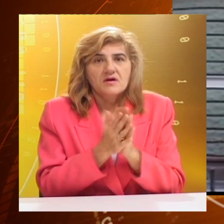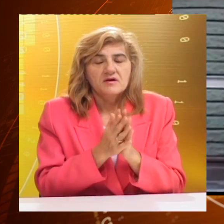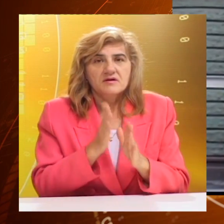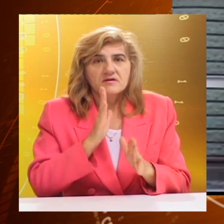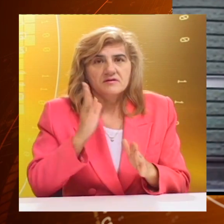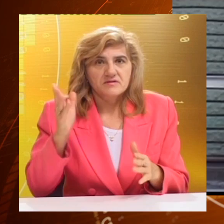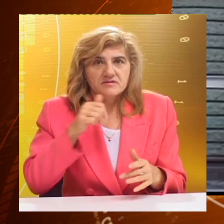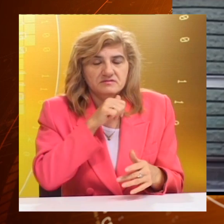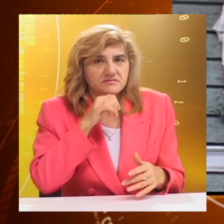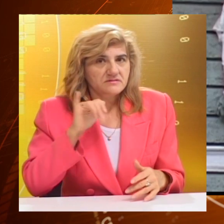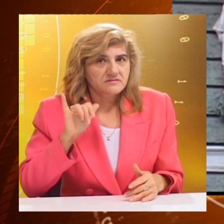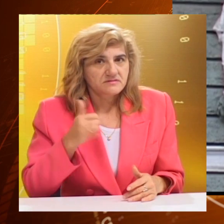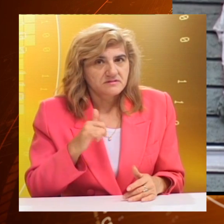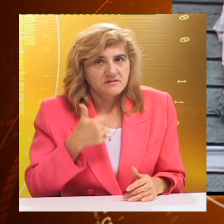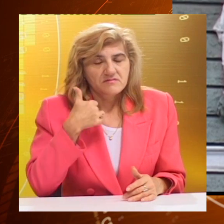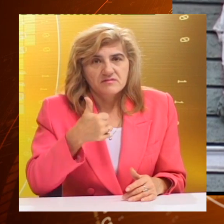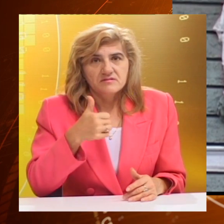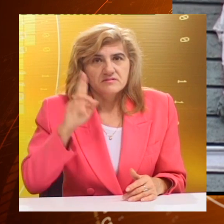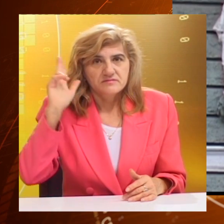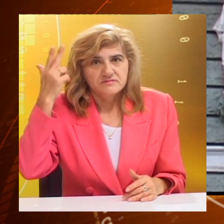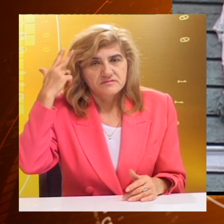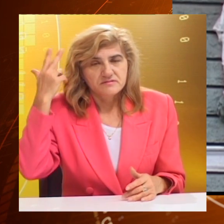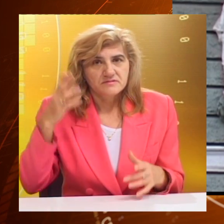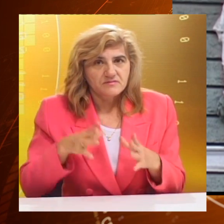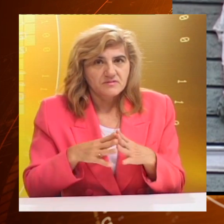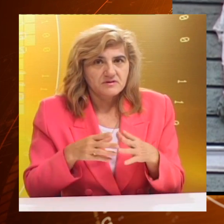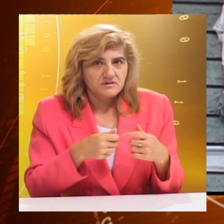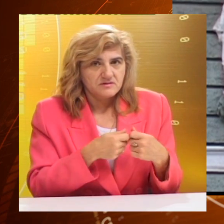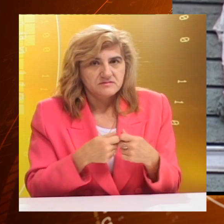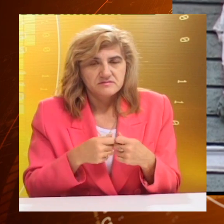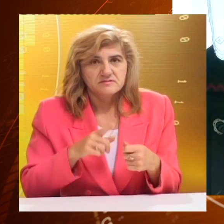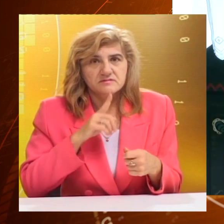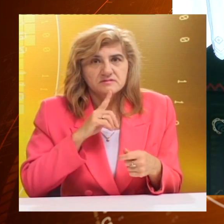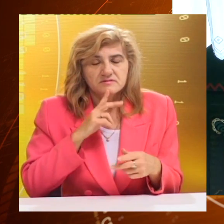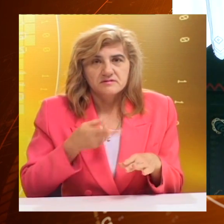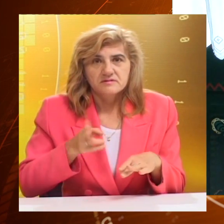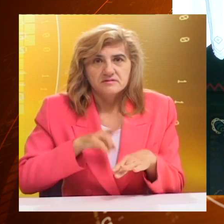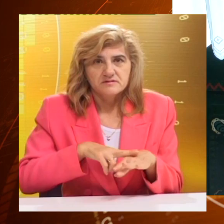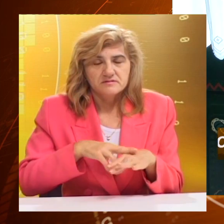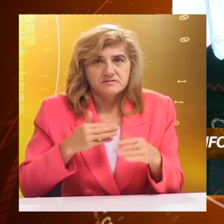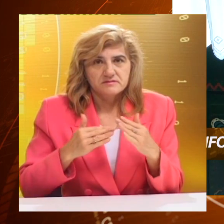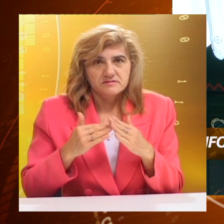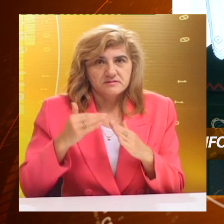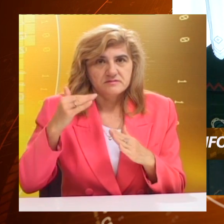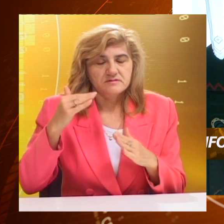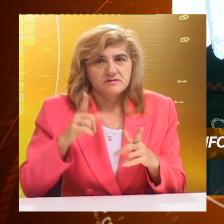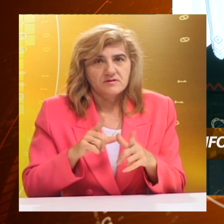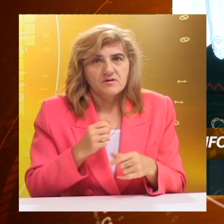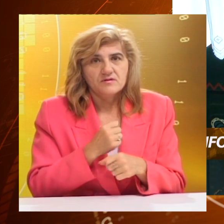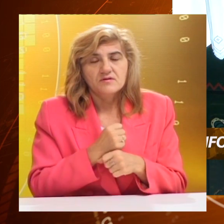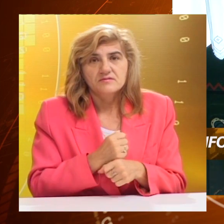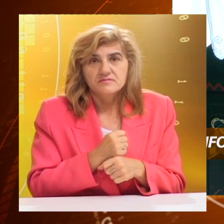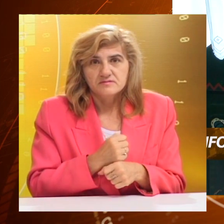Narodna biblioteka u Banja Luci je zaista jedna reprezentativna ustanova koja na najvišem mogućem